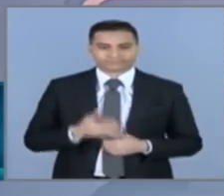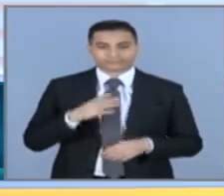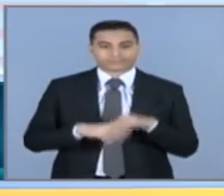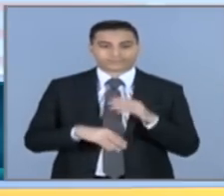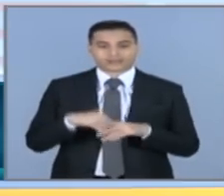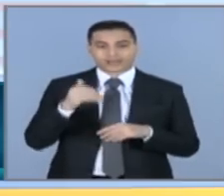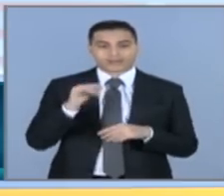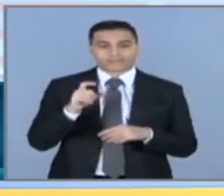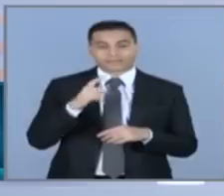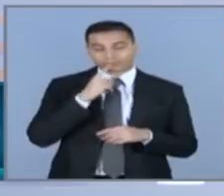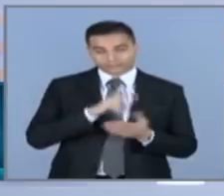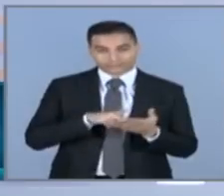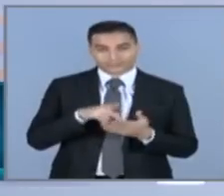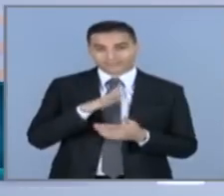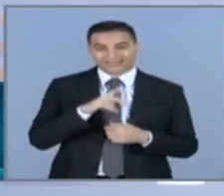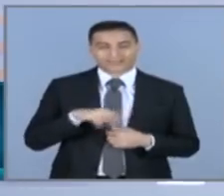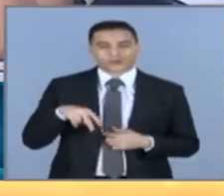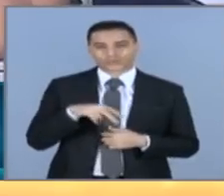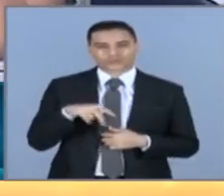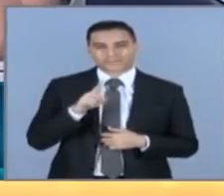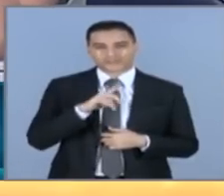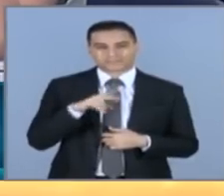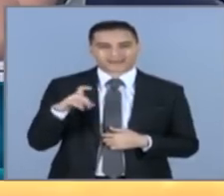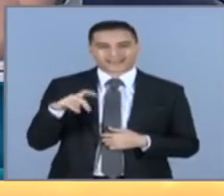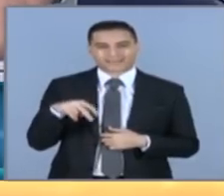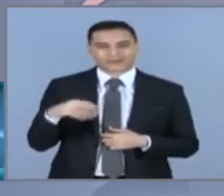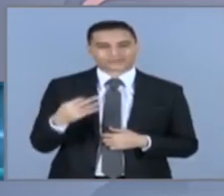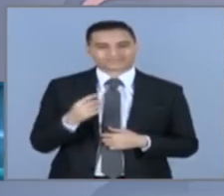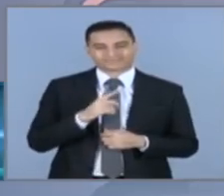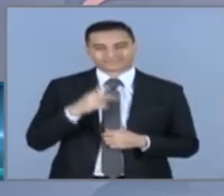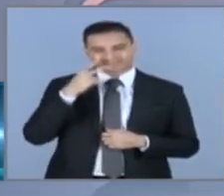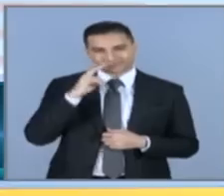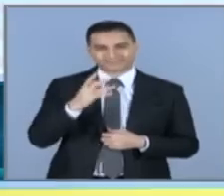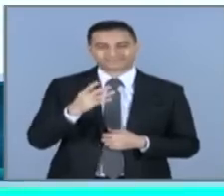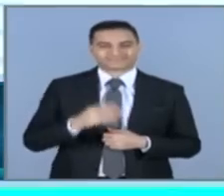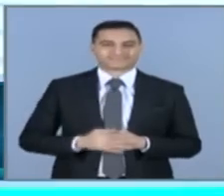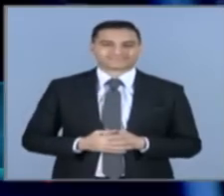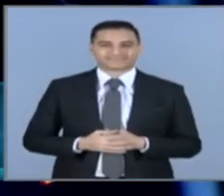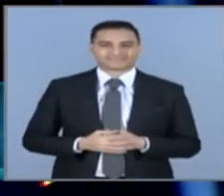أيمن 128. 128 هارد لك، إجابة صحيحة.